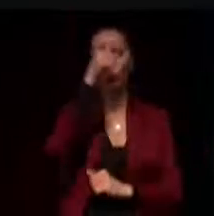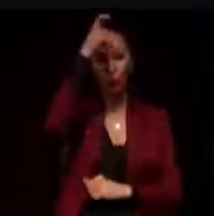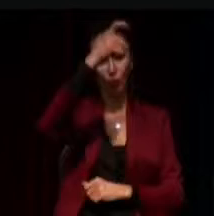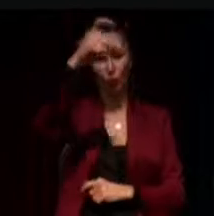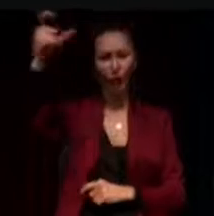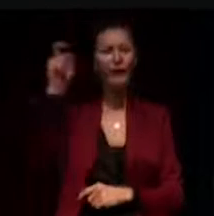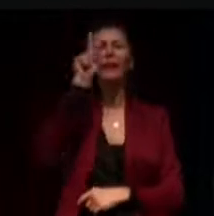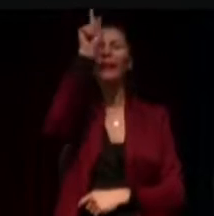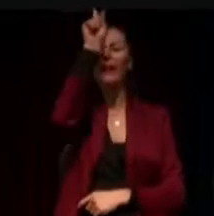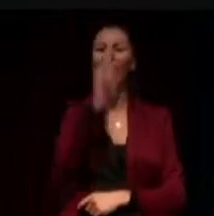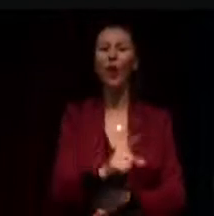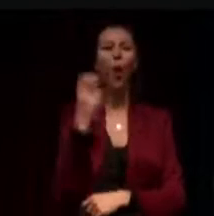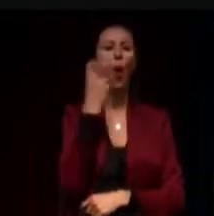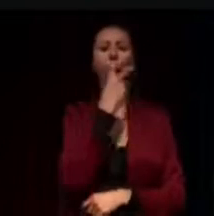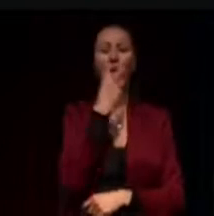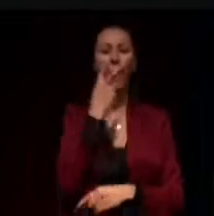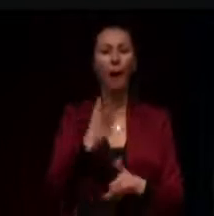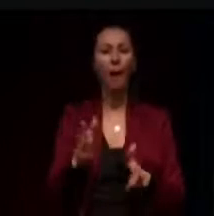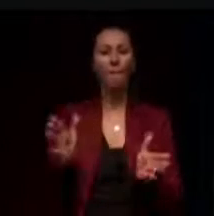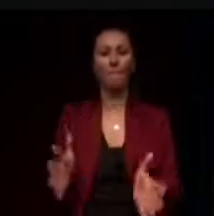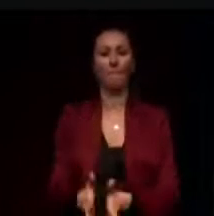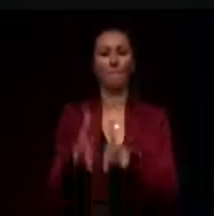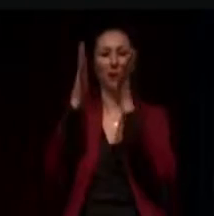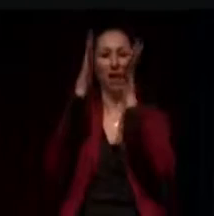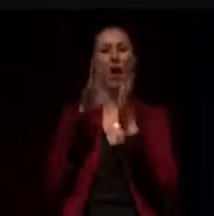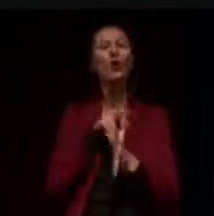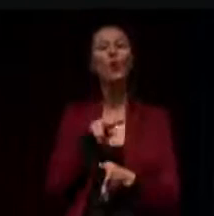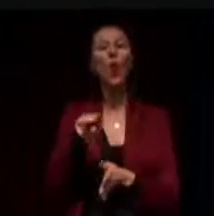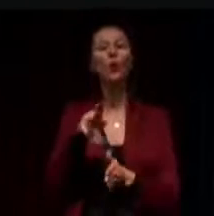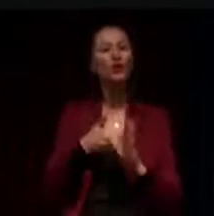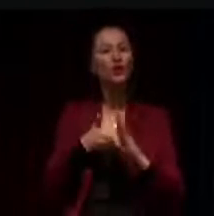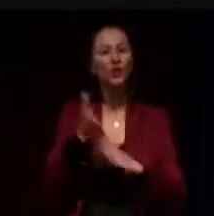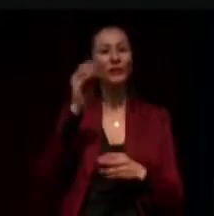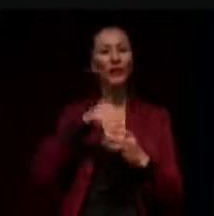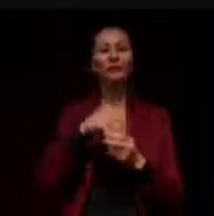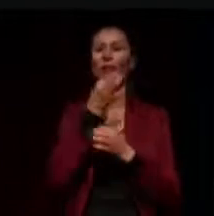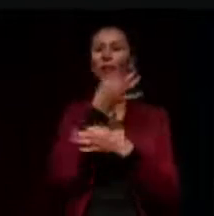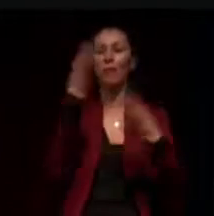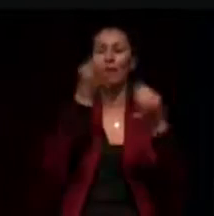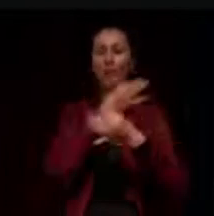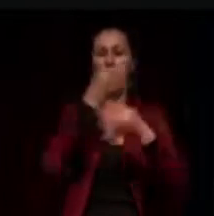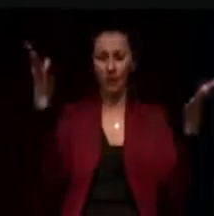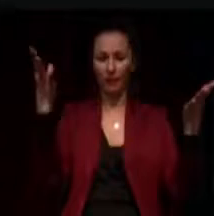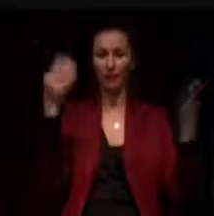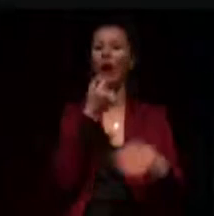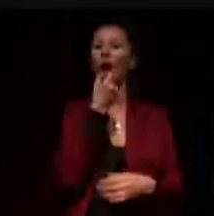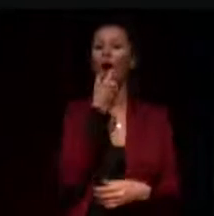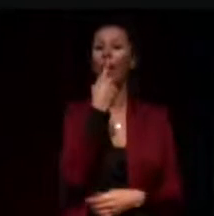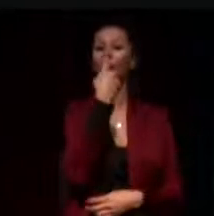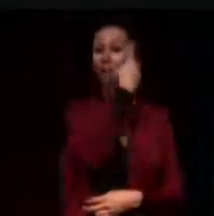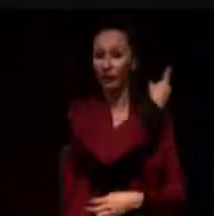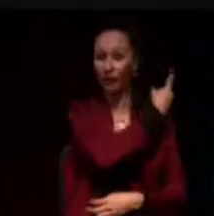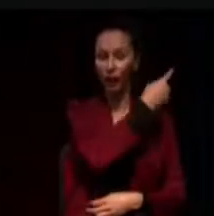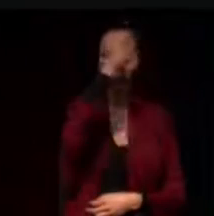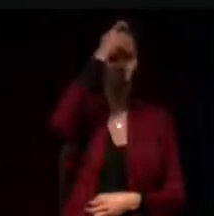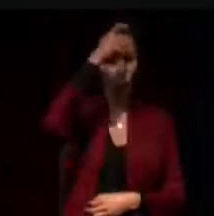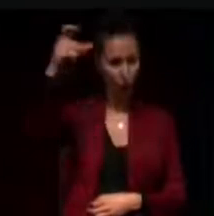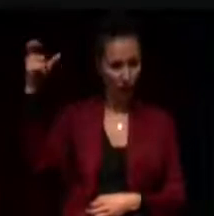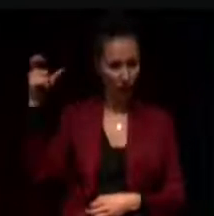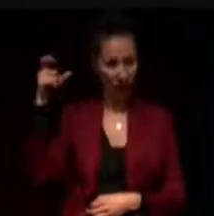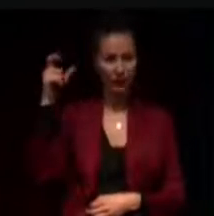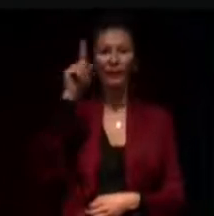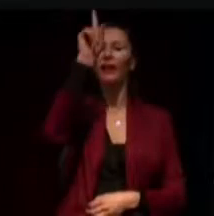Türkiye'nin ilk opera binası yola çıktı diye beyanatlar verildi. Ankara'daki